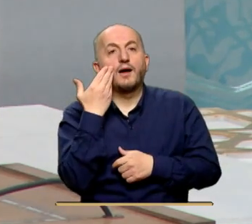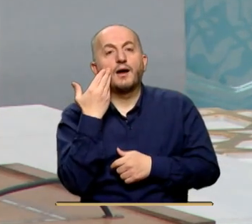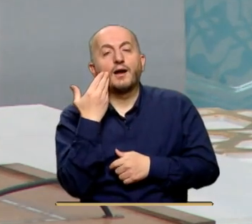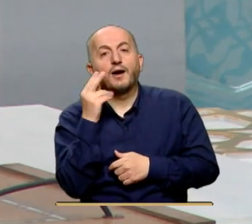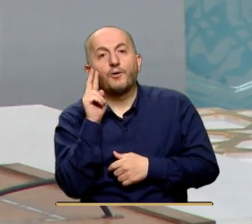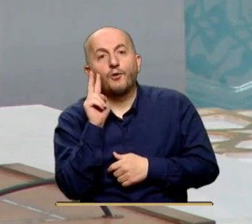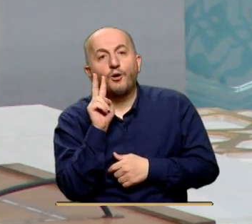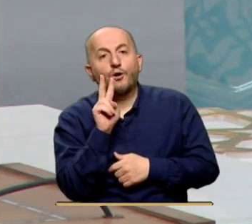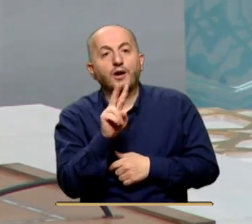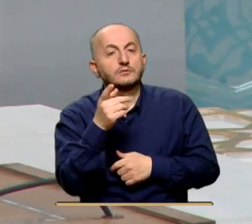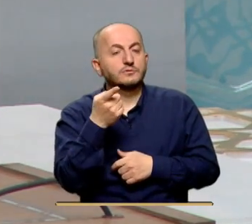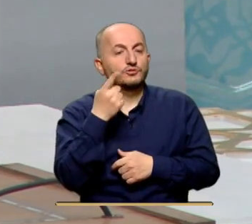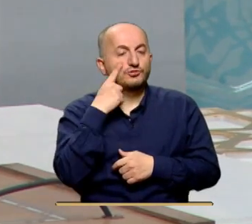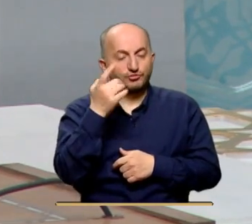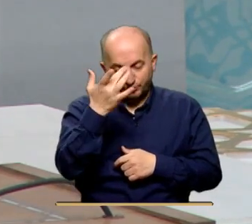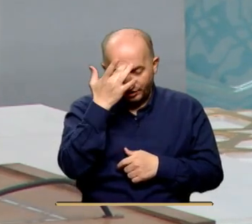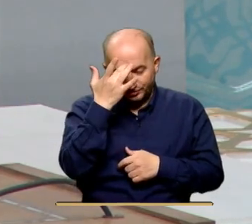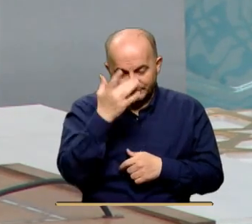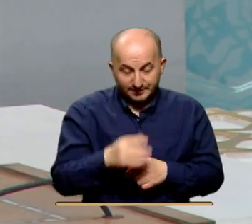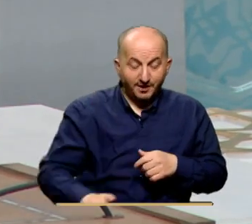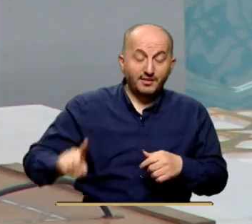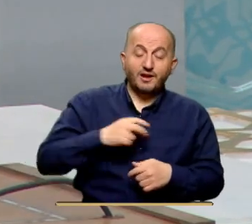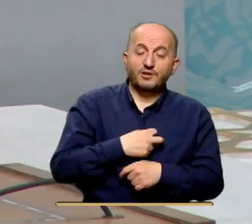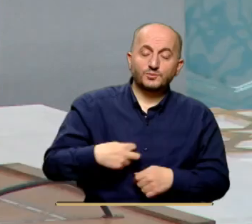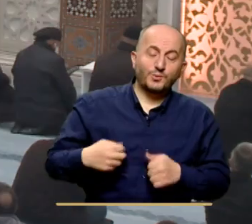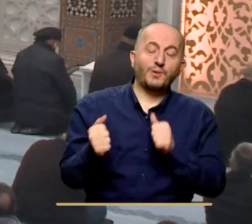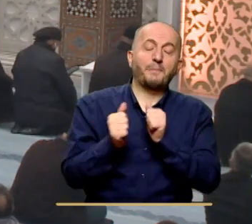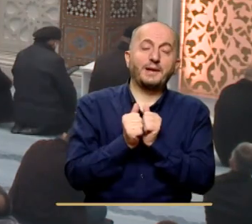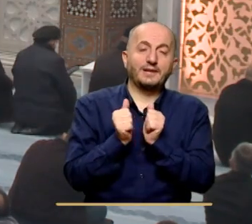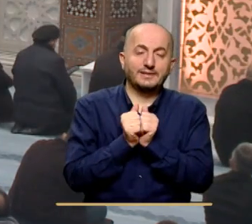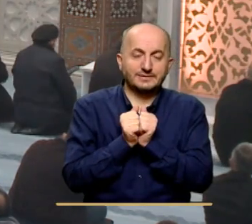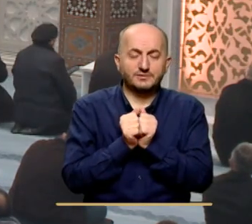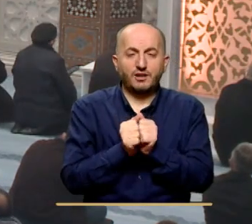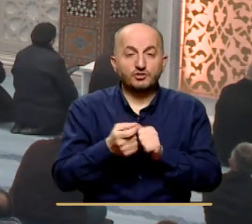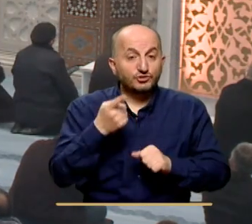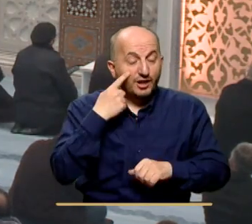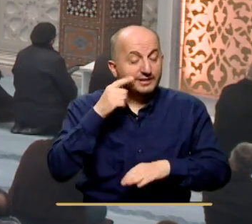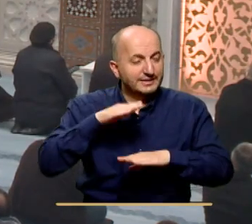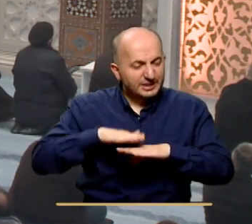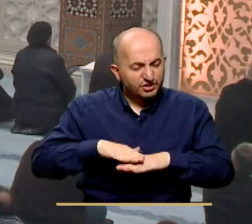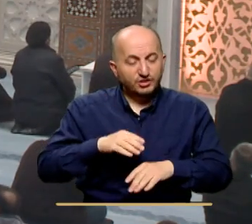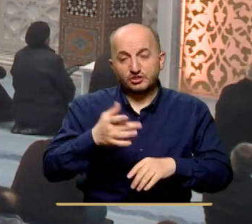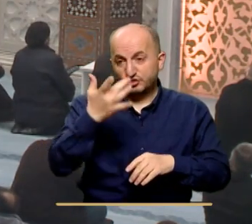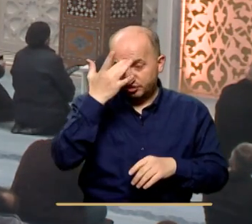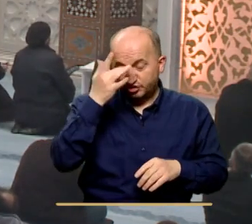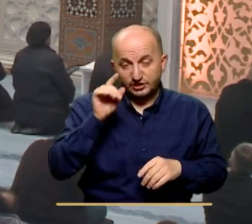gören anlamında şehit. Allah Resulü ile birlikte şahitlik edeceği için